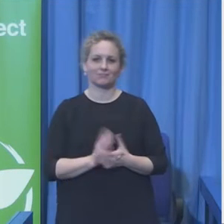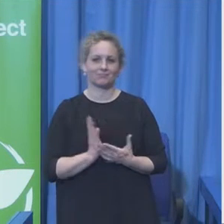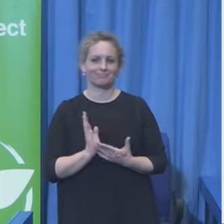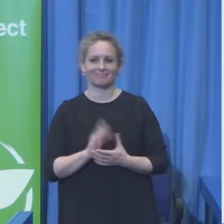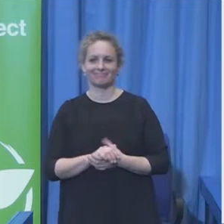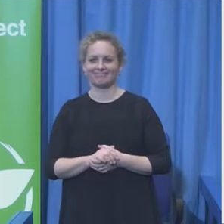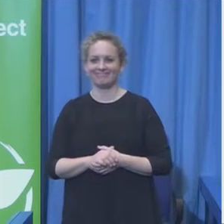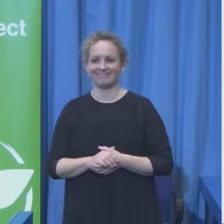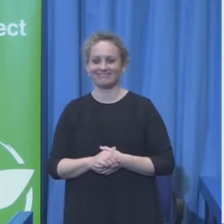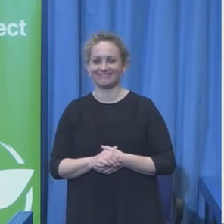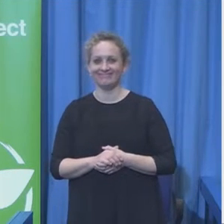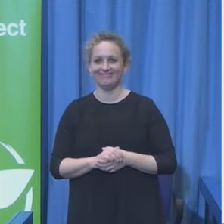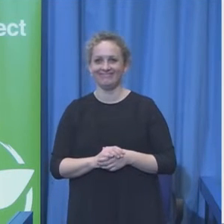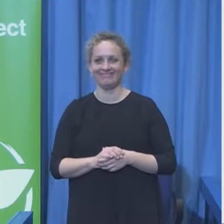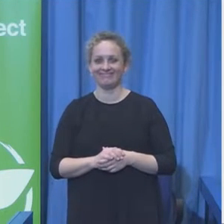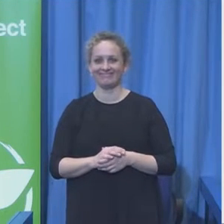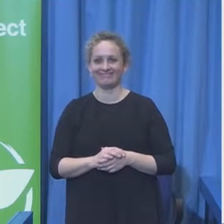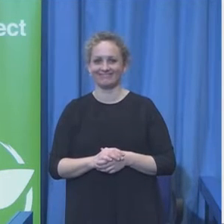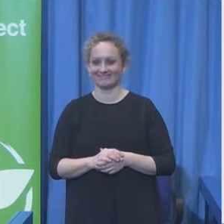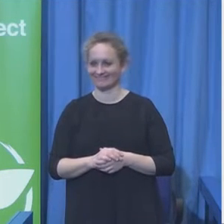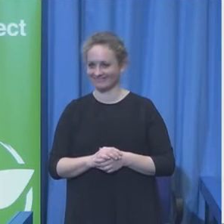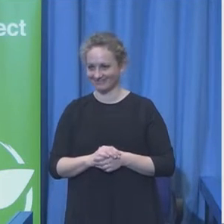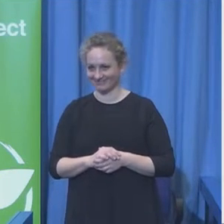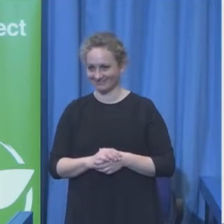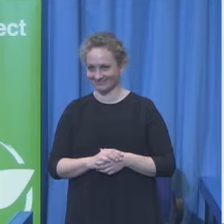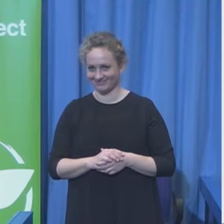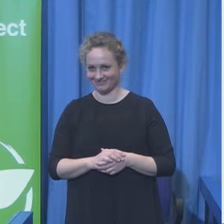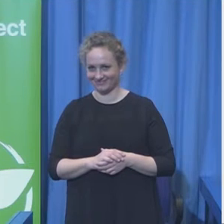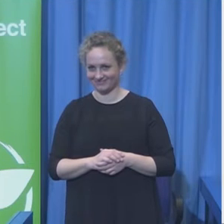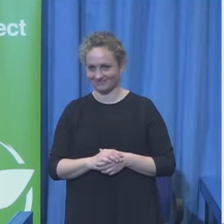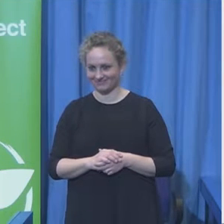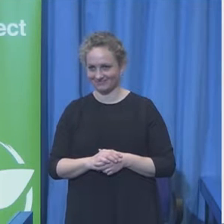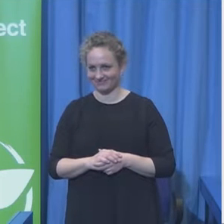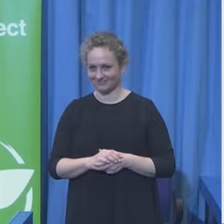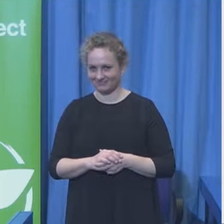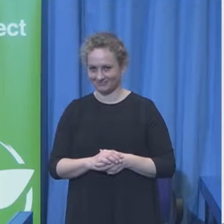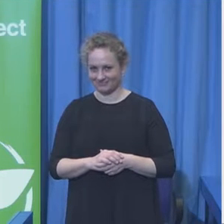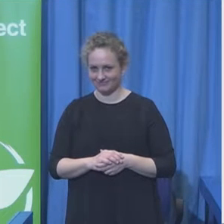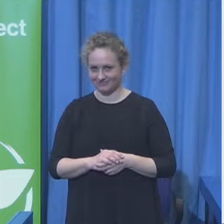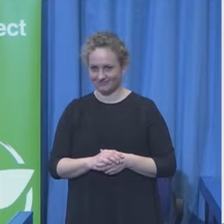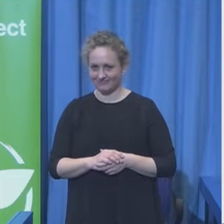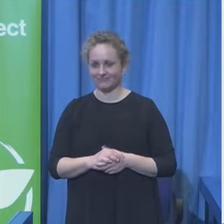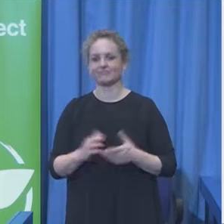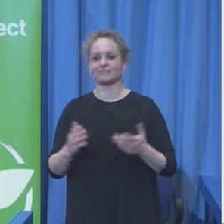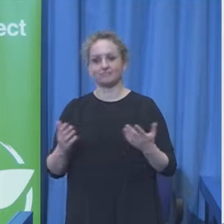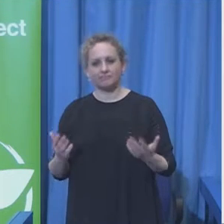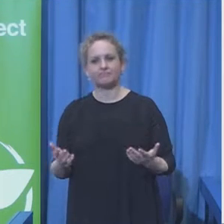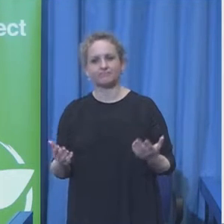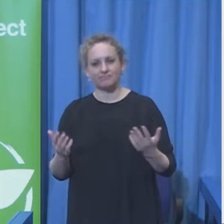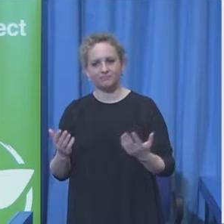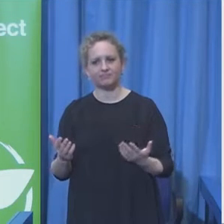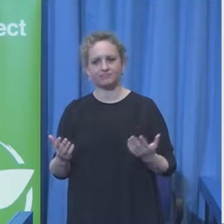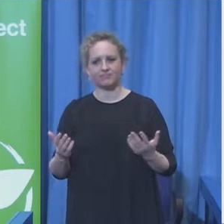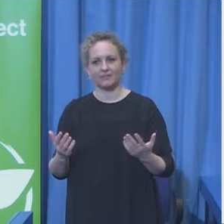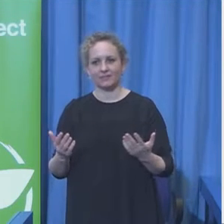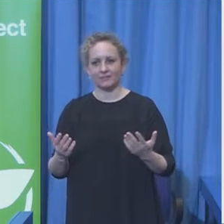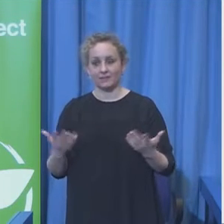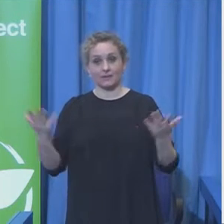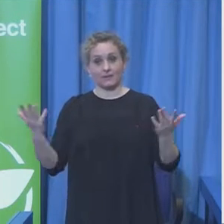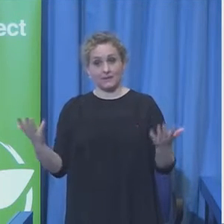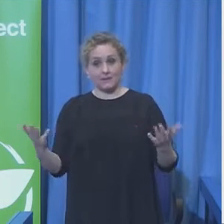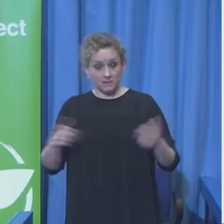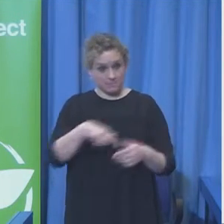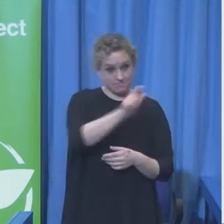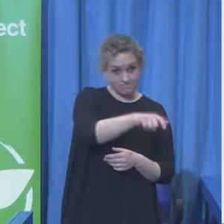o całkowitej niezdolności do pracy. Let us begin by persons with disabilities.